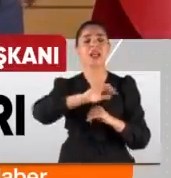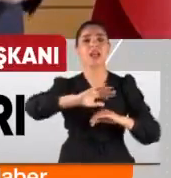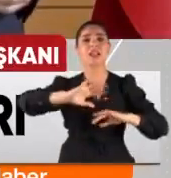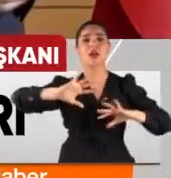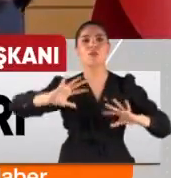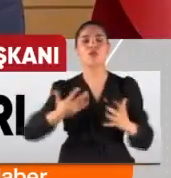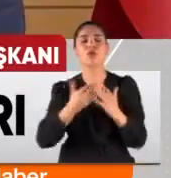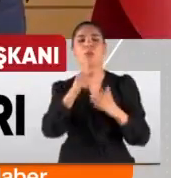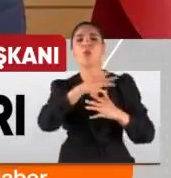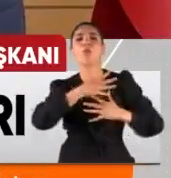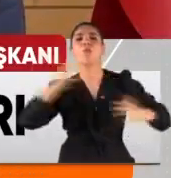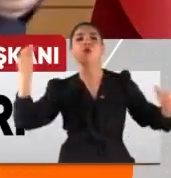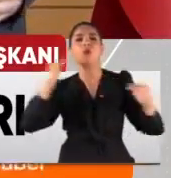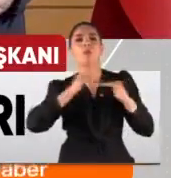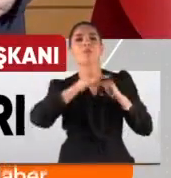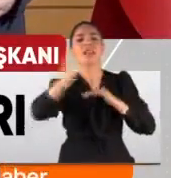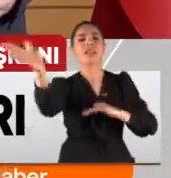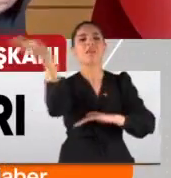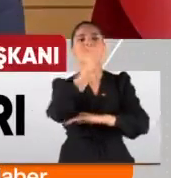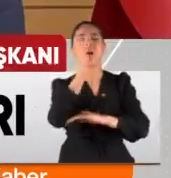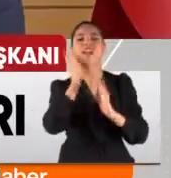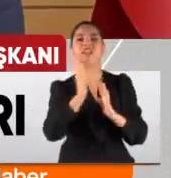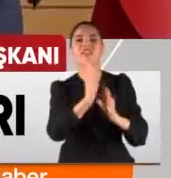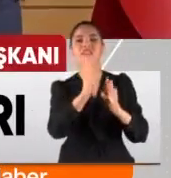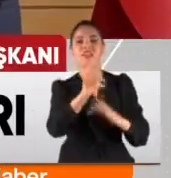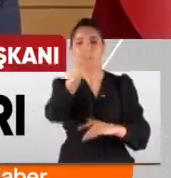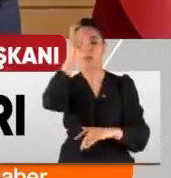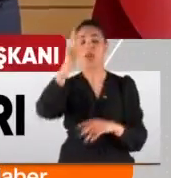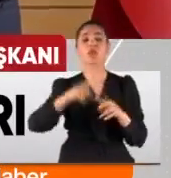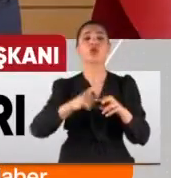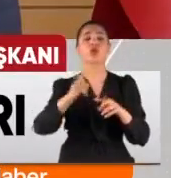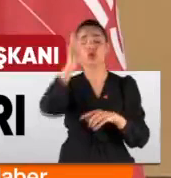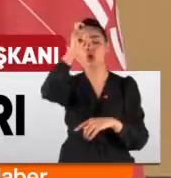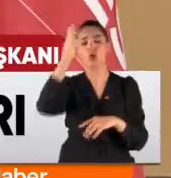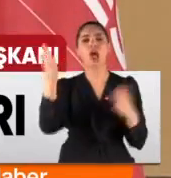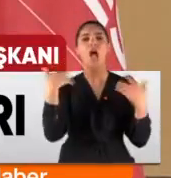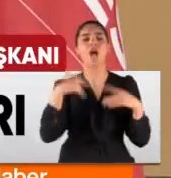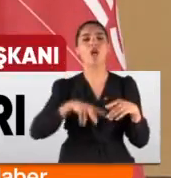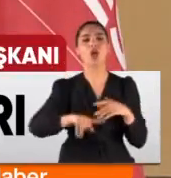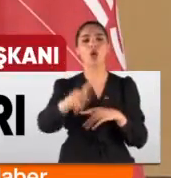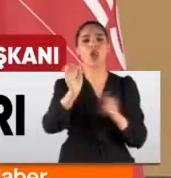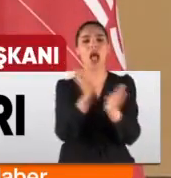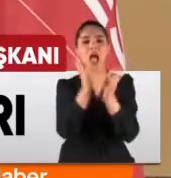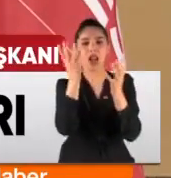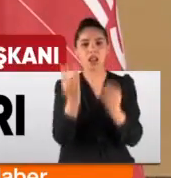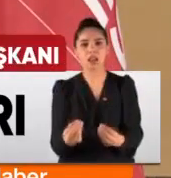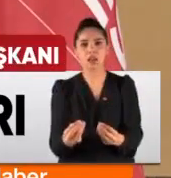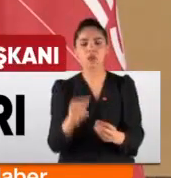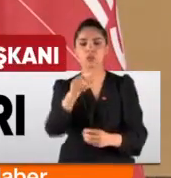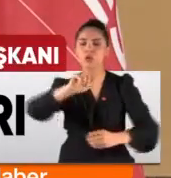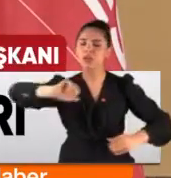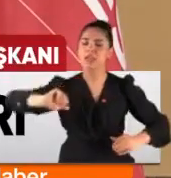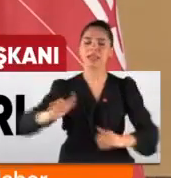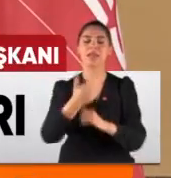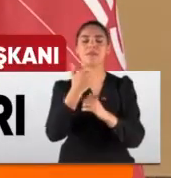büyük milletin bayrağını göklerde dalgalandıran Türk Hava Yolları ailesi olarak bu milleti millet yapan kadim